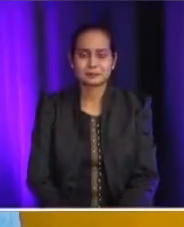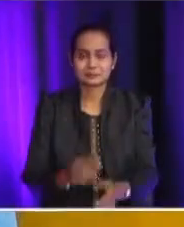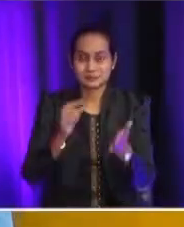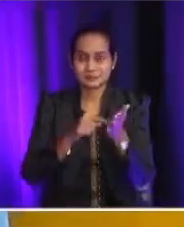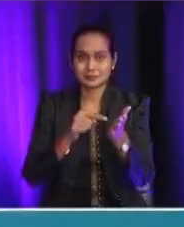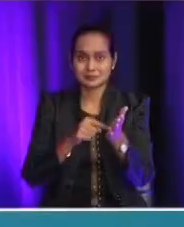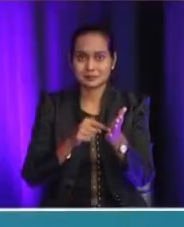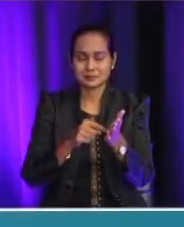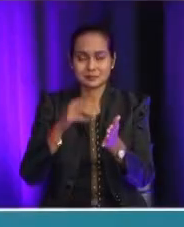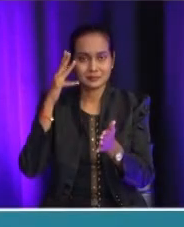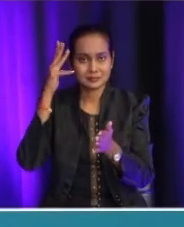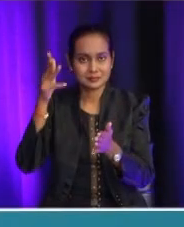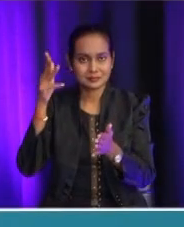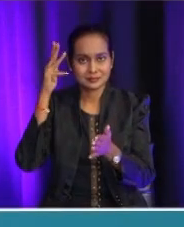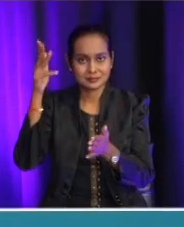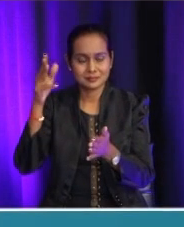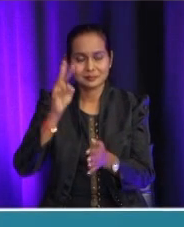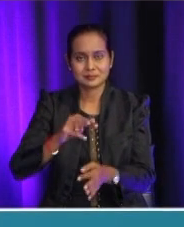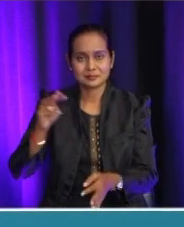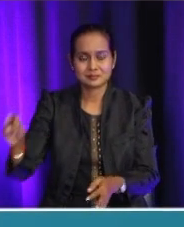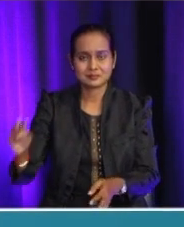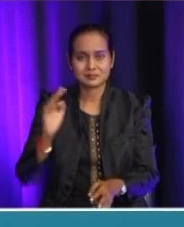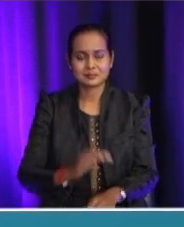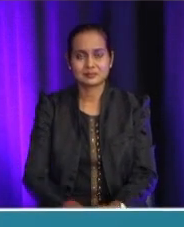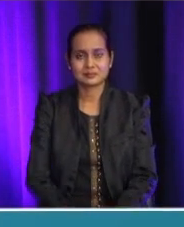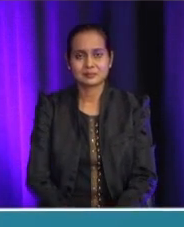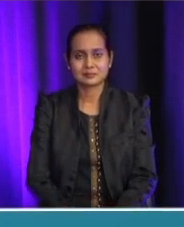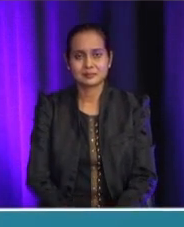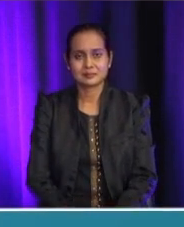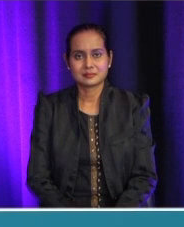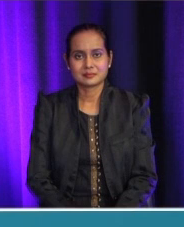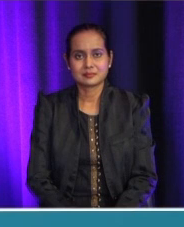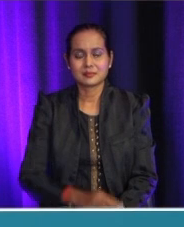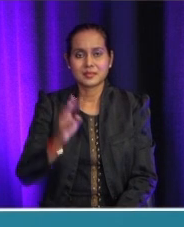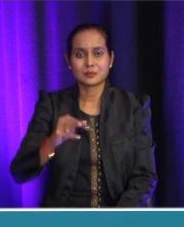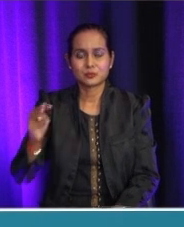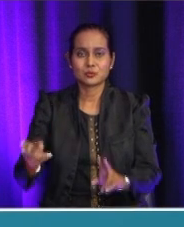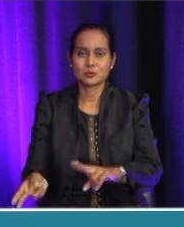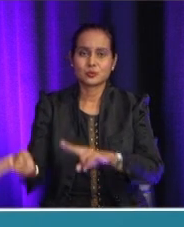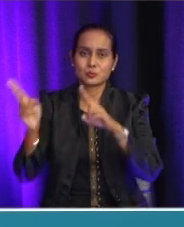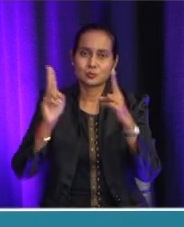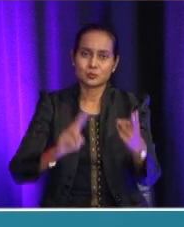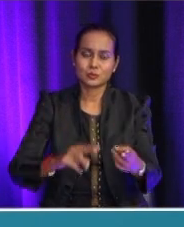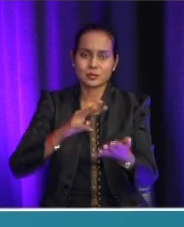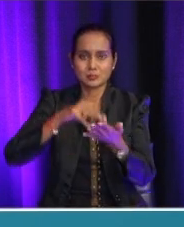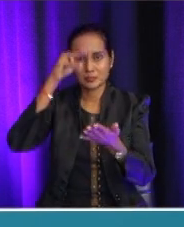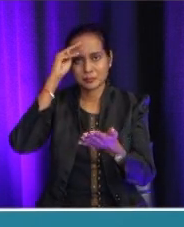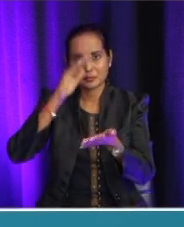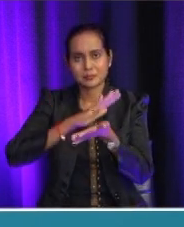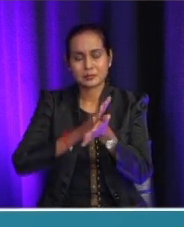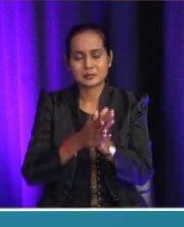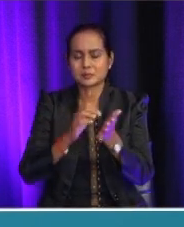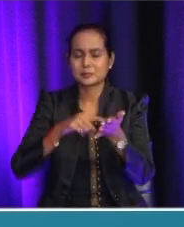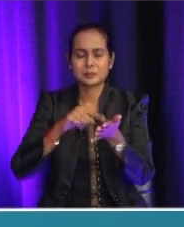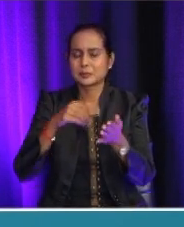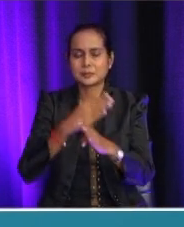inilah kekreativitian murid. Betul. Ya. Jadi sebenarnya murid boleh olah je maklumat dalam apa-apa bentuk